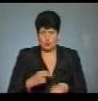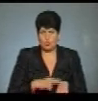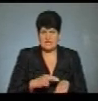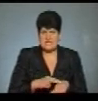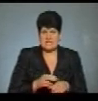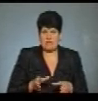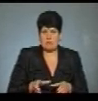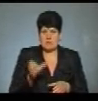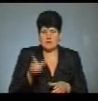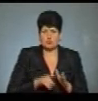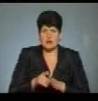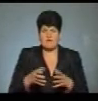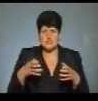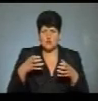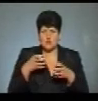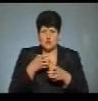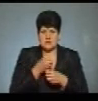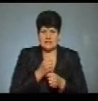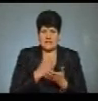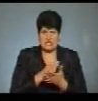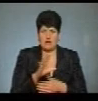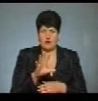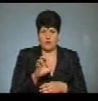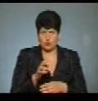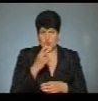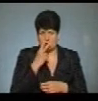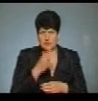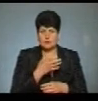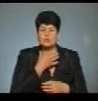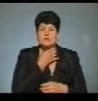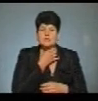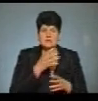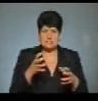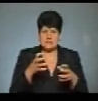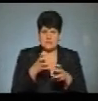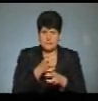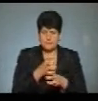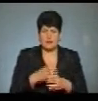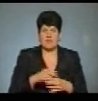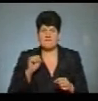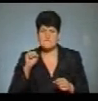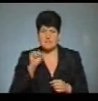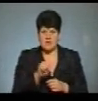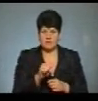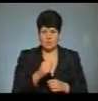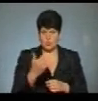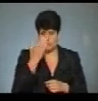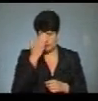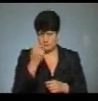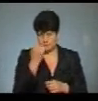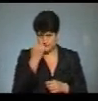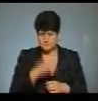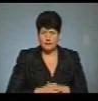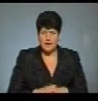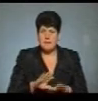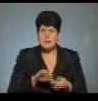у під'їзд, почав душити. Тобто є фотографії, де видно, що в мене були сліди удушя на шиї, і вдарив мене кулаком у лобну долю. Після